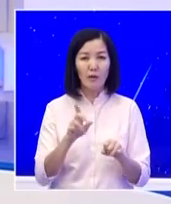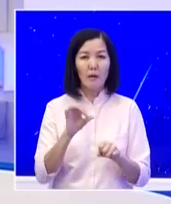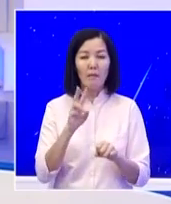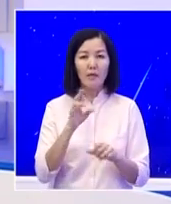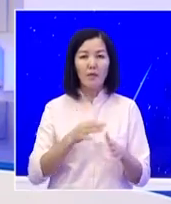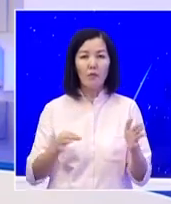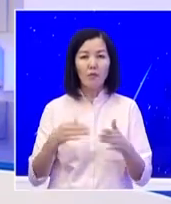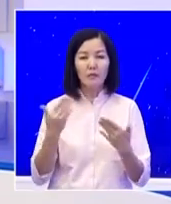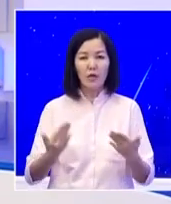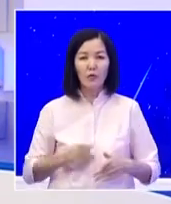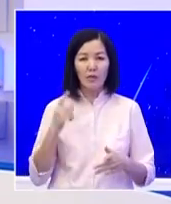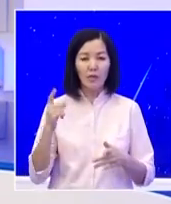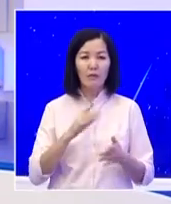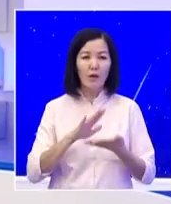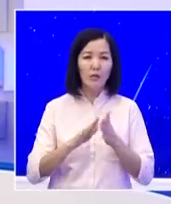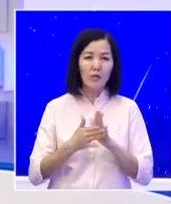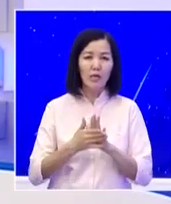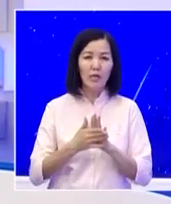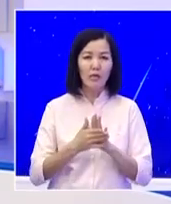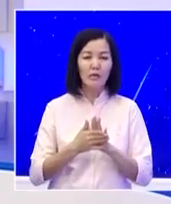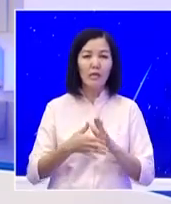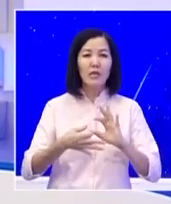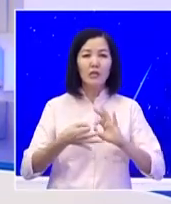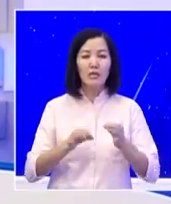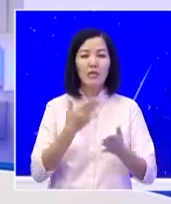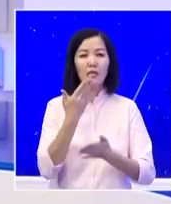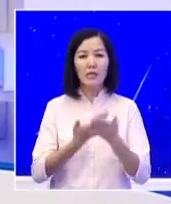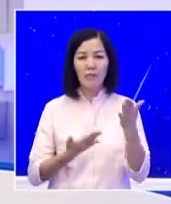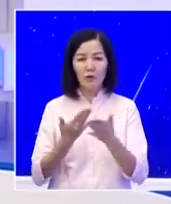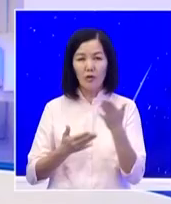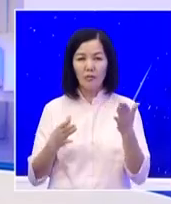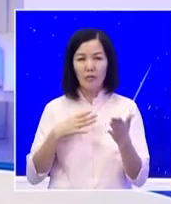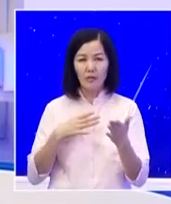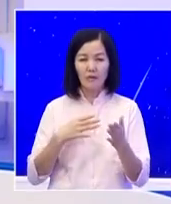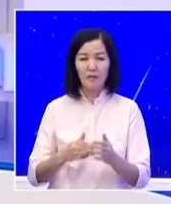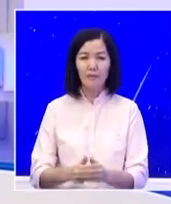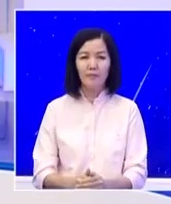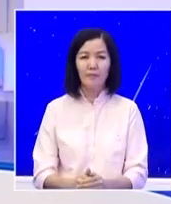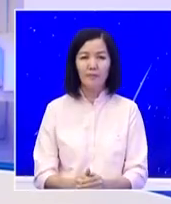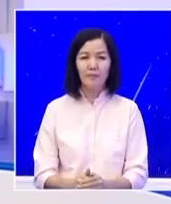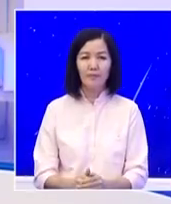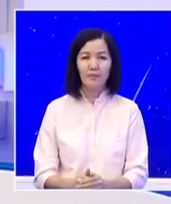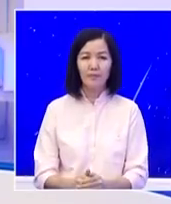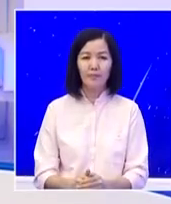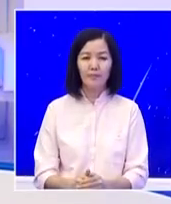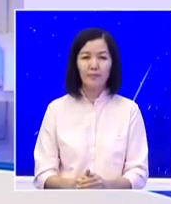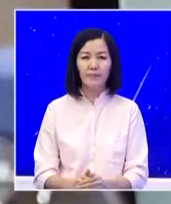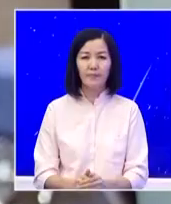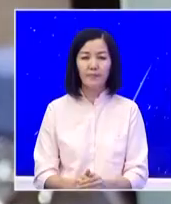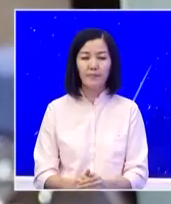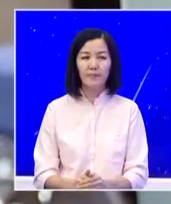Баталов облыстың әлеуметтік экономикалық ахуалының да тамырын дап басып ұстап тұр. Алматы Хамит тарқатсын.